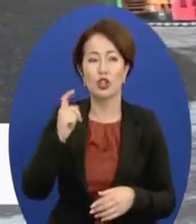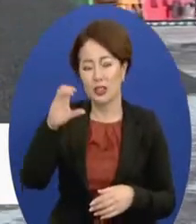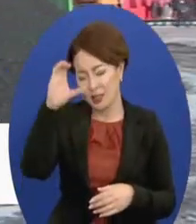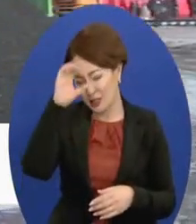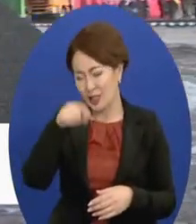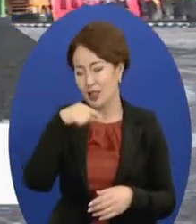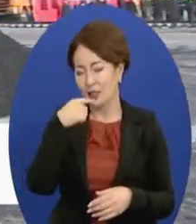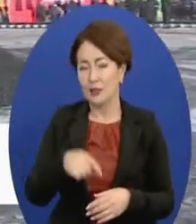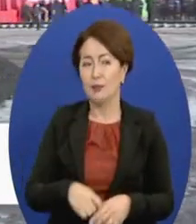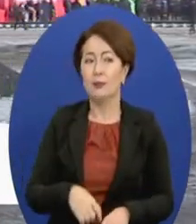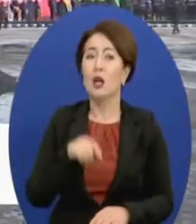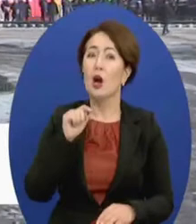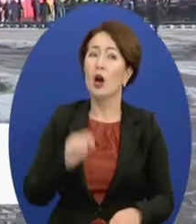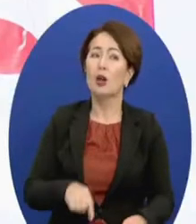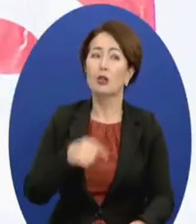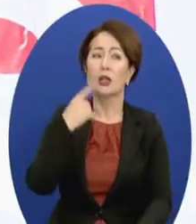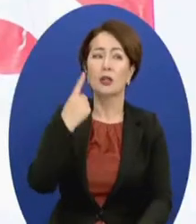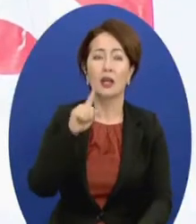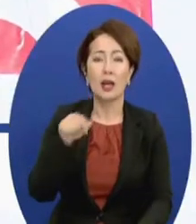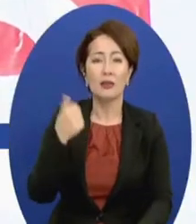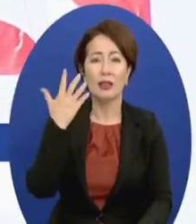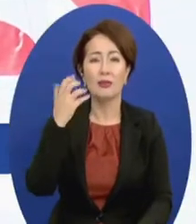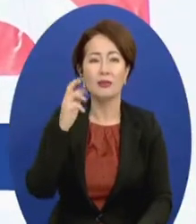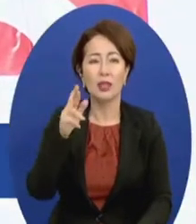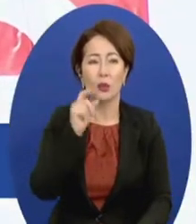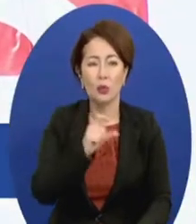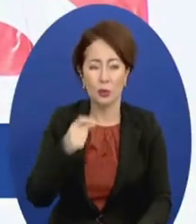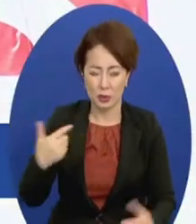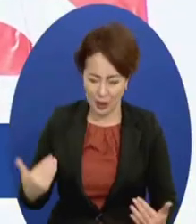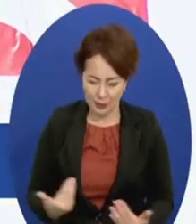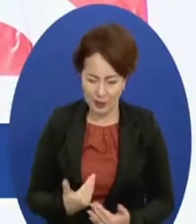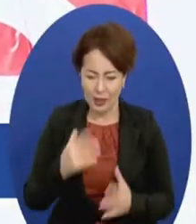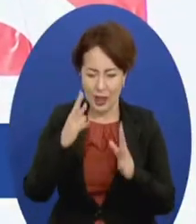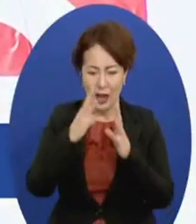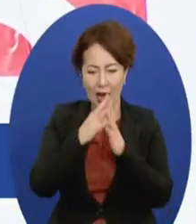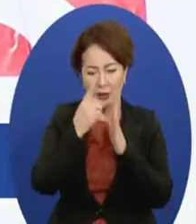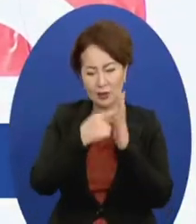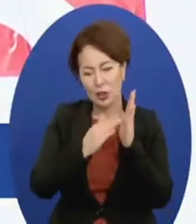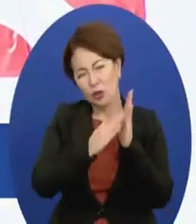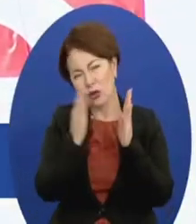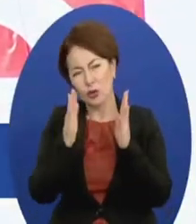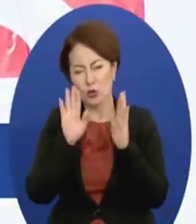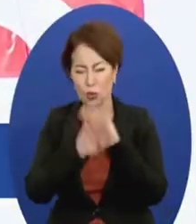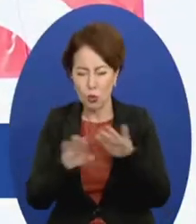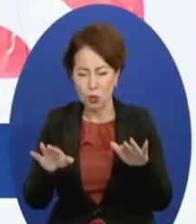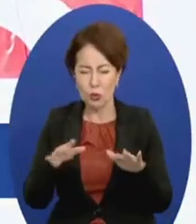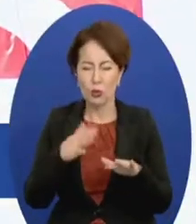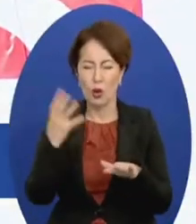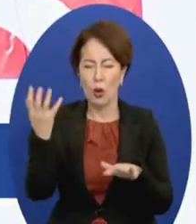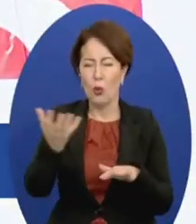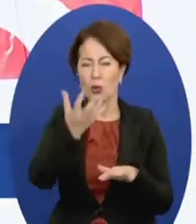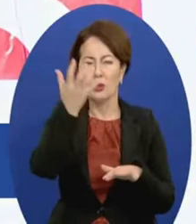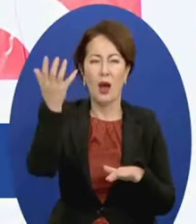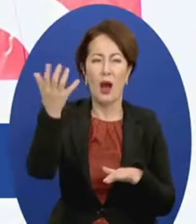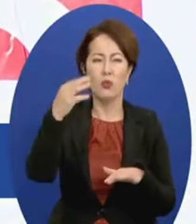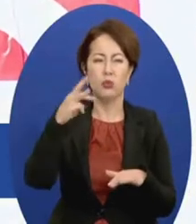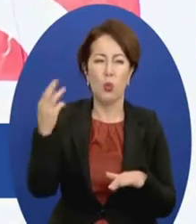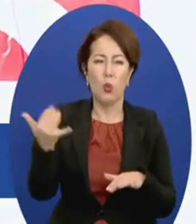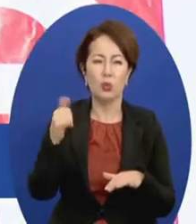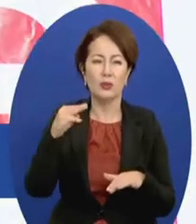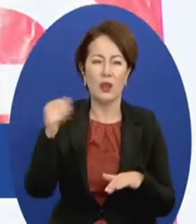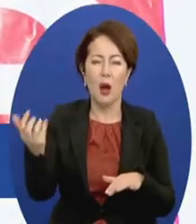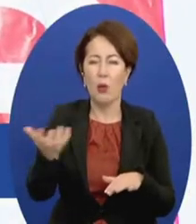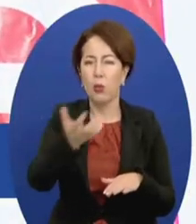сая хүн Улаанбаатар хотод амьдардаг. 10 сар гарангуут Улаанбаатар хот удаандаа дарагдаж үр хөвгтүүд маань амьсгалахын аргагүй болж ирсэн та бүхэн маань санаж